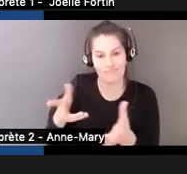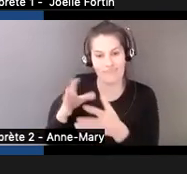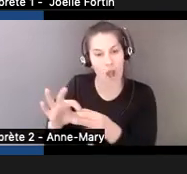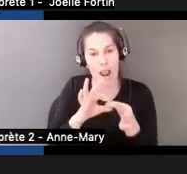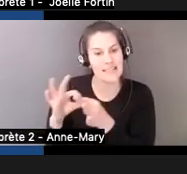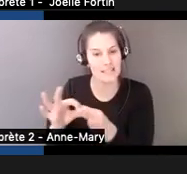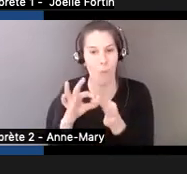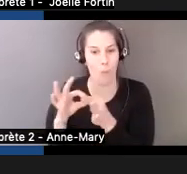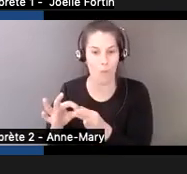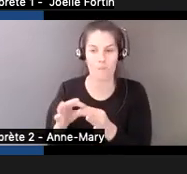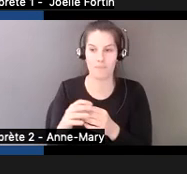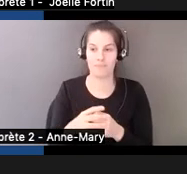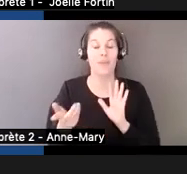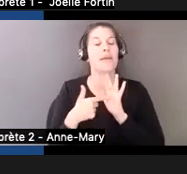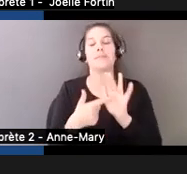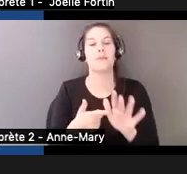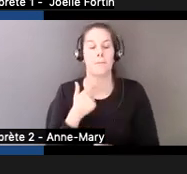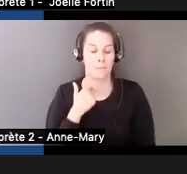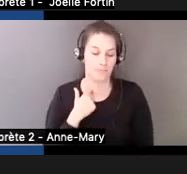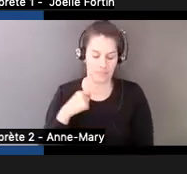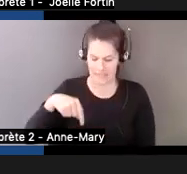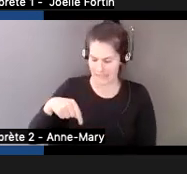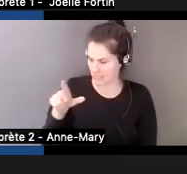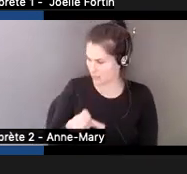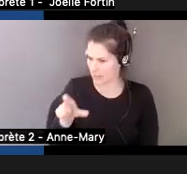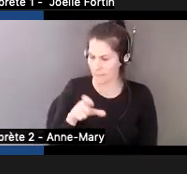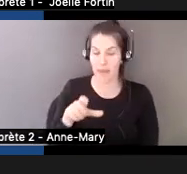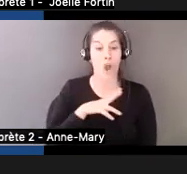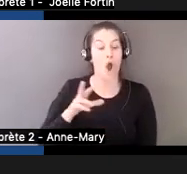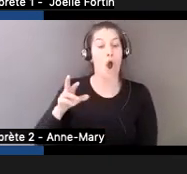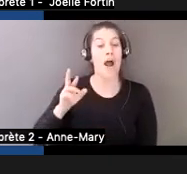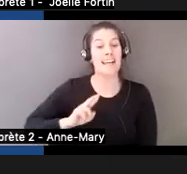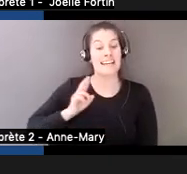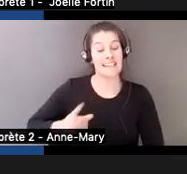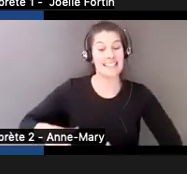donne ici au Québec une résidence.